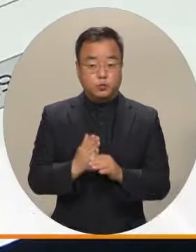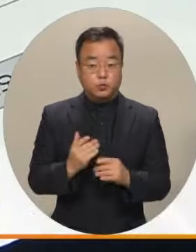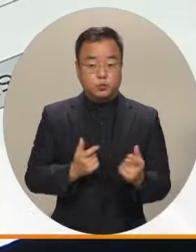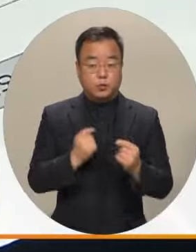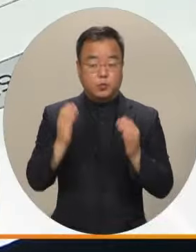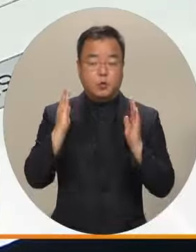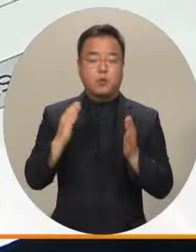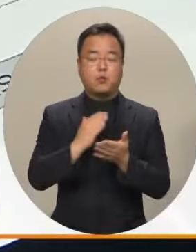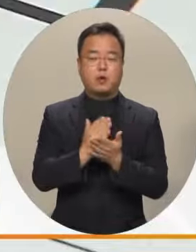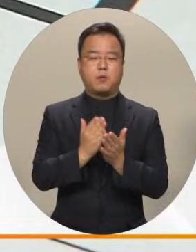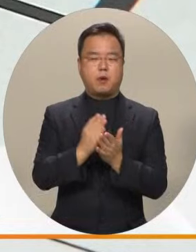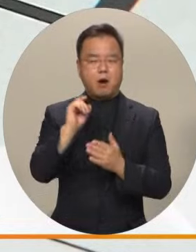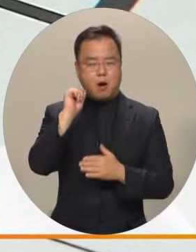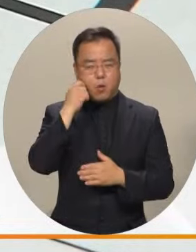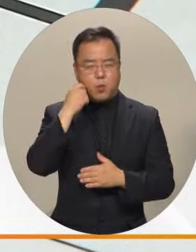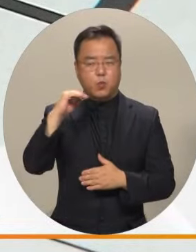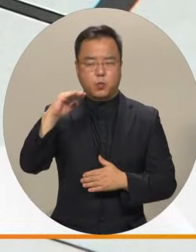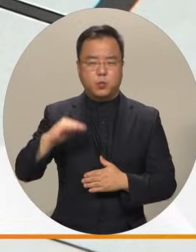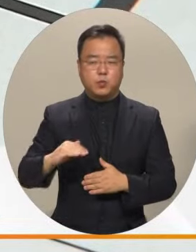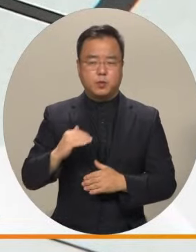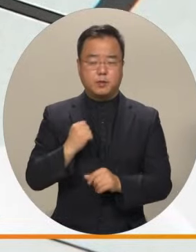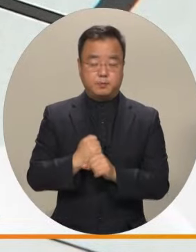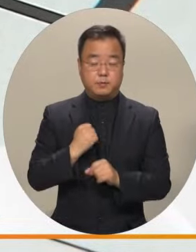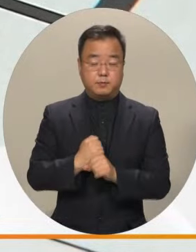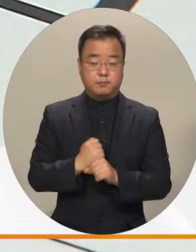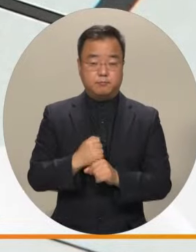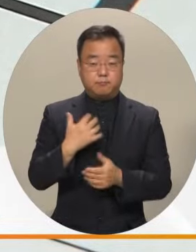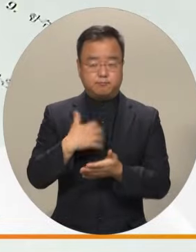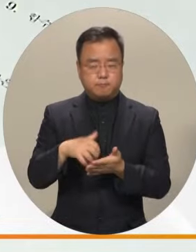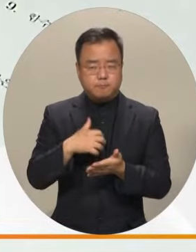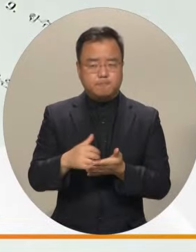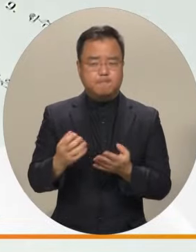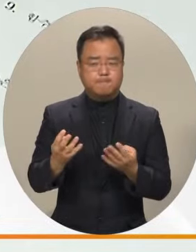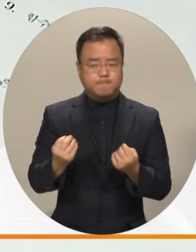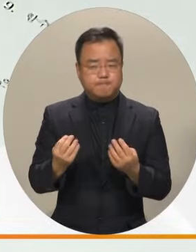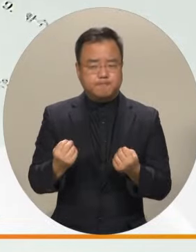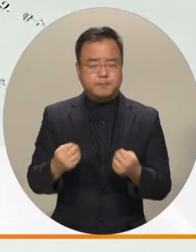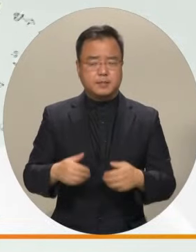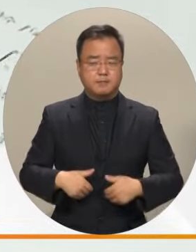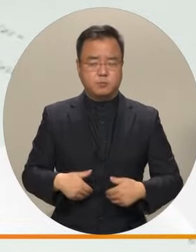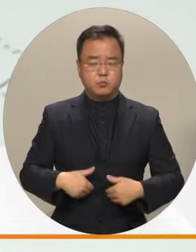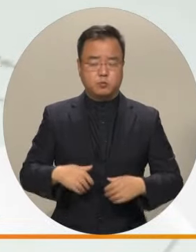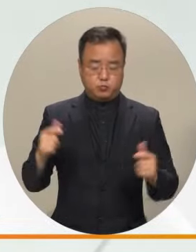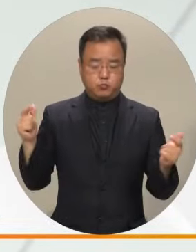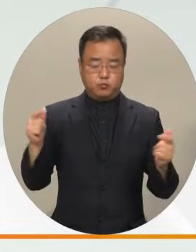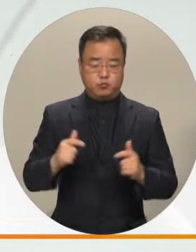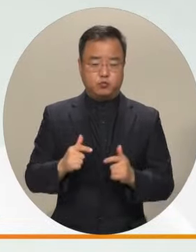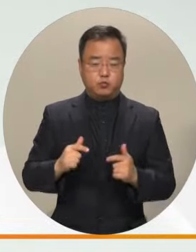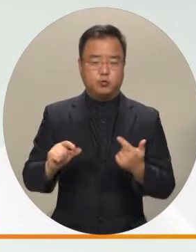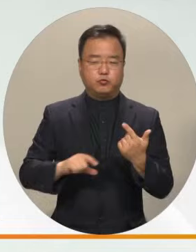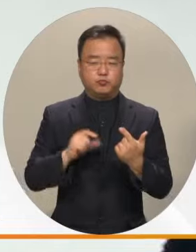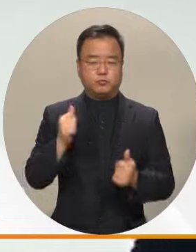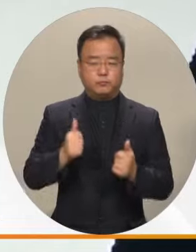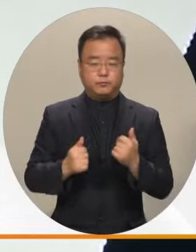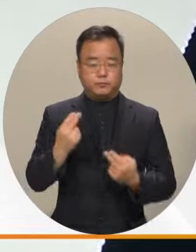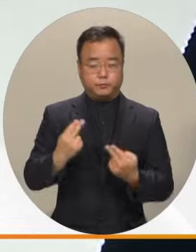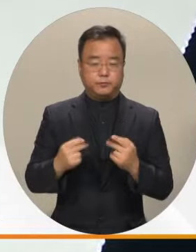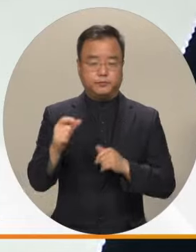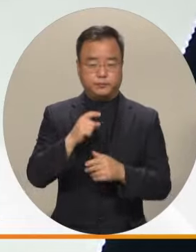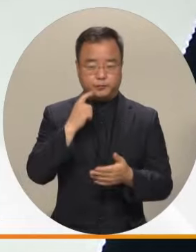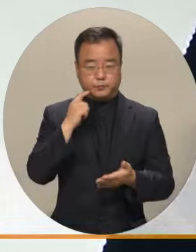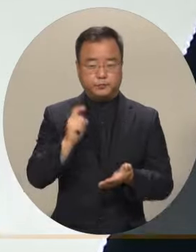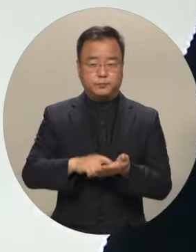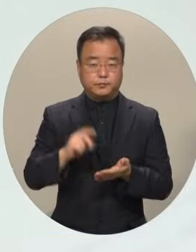공과를 낮추고 계산량이 줄어들어 학생들의 체감 난도는 6월 모입 평가보다 쉬울 것이란